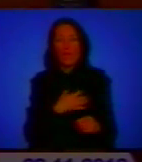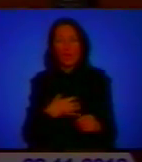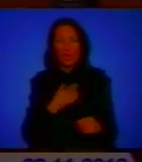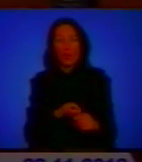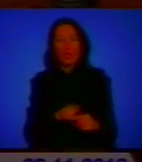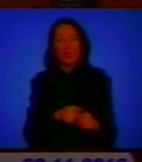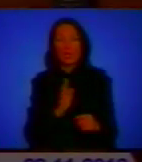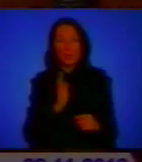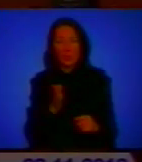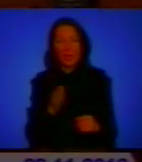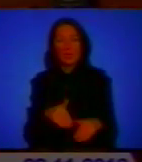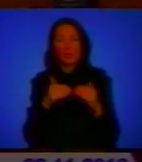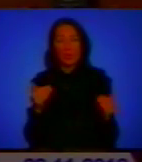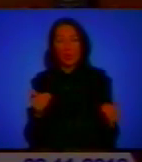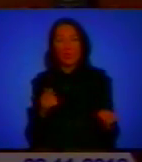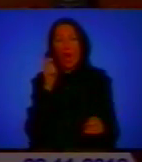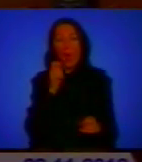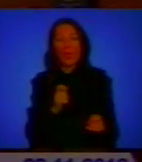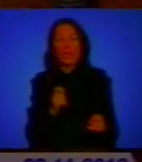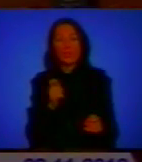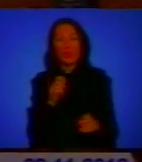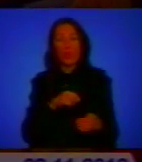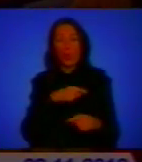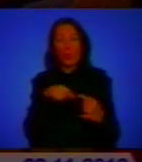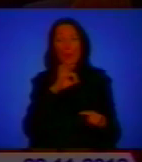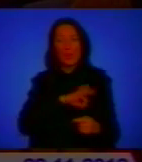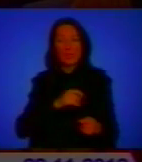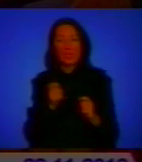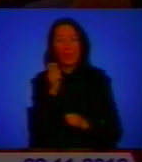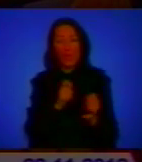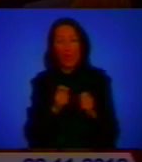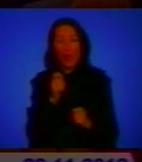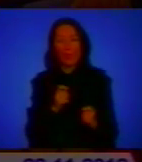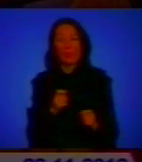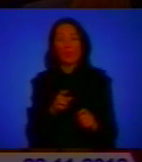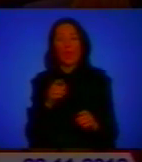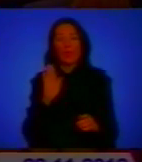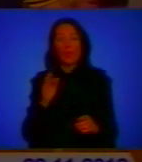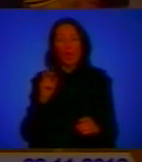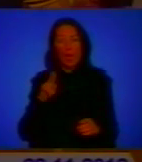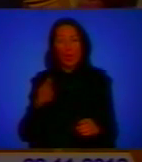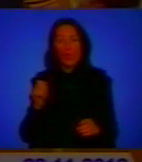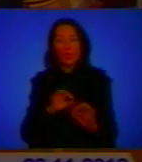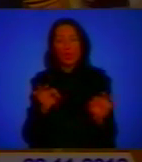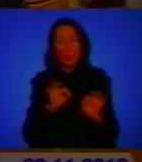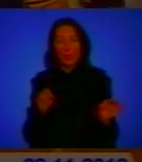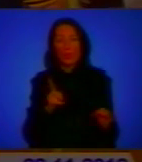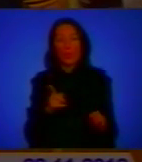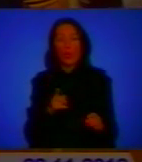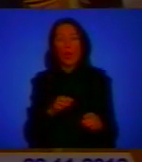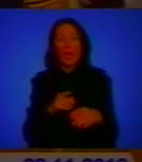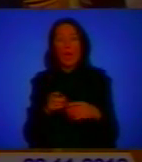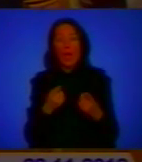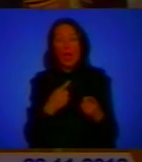На українсько-еміратському бізнес-форумі в Абу-Дабі Віктор Янукович розповів потенційним азійським інвесторам про преференції держави для ведення